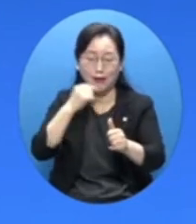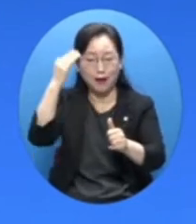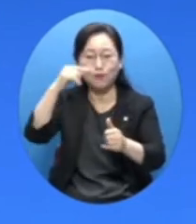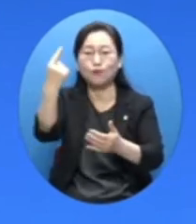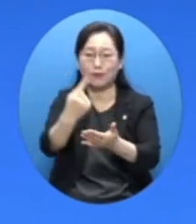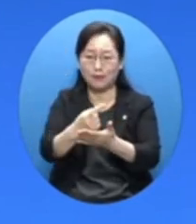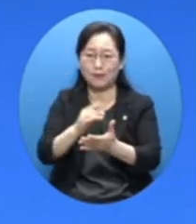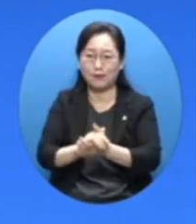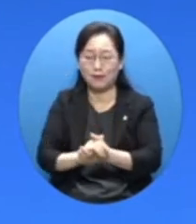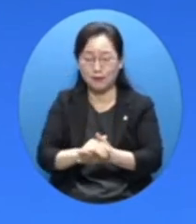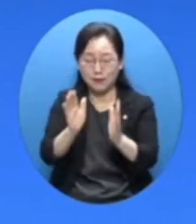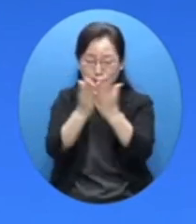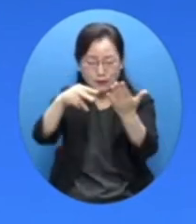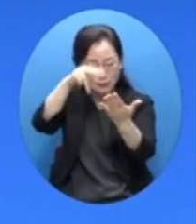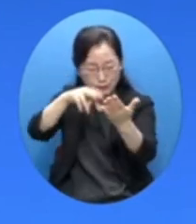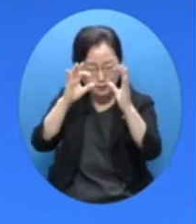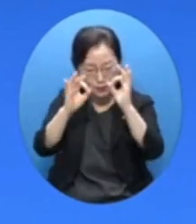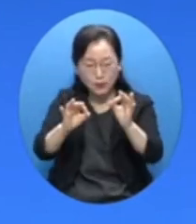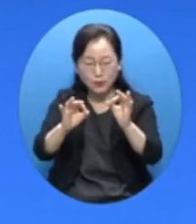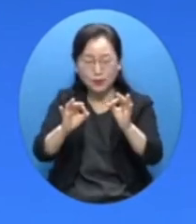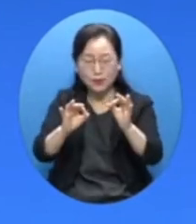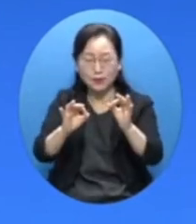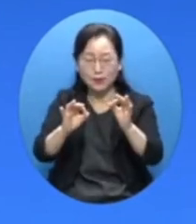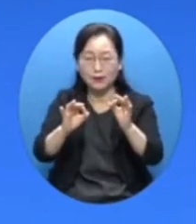그런데 그 글을 보면서 제가